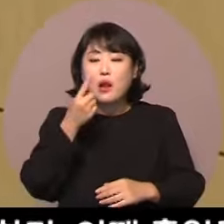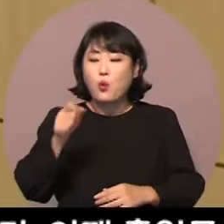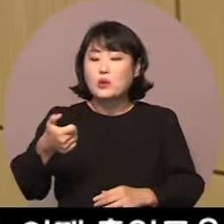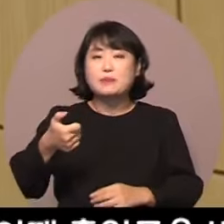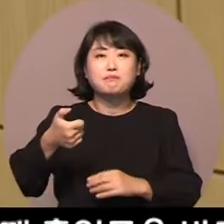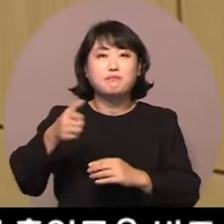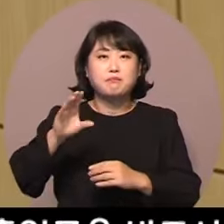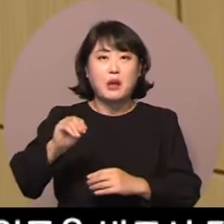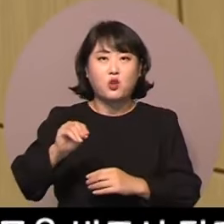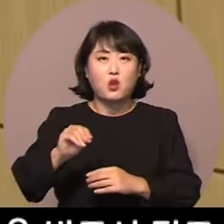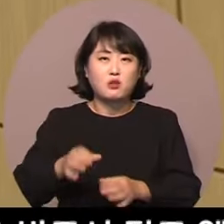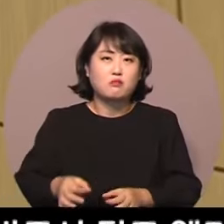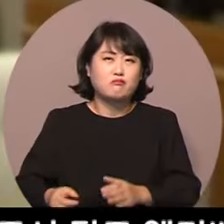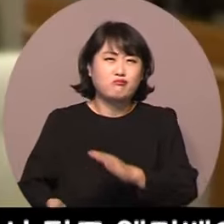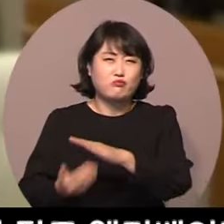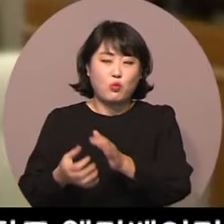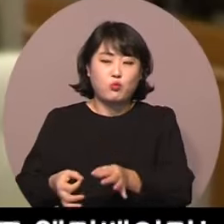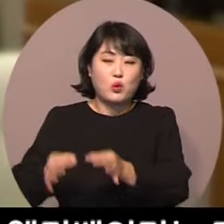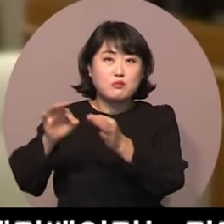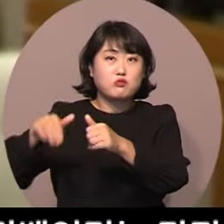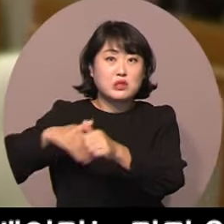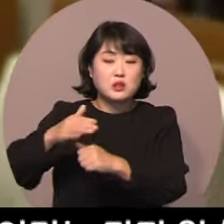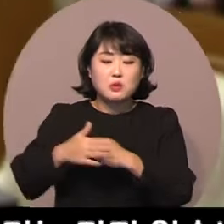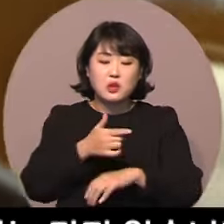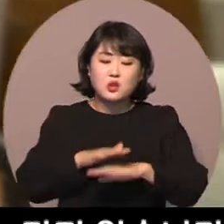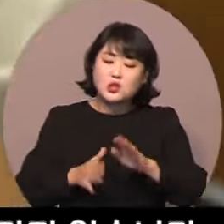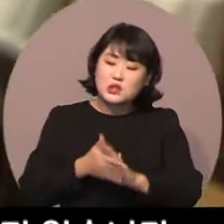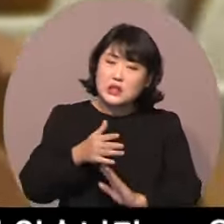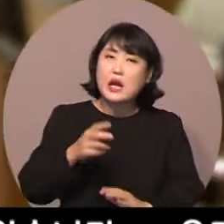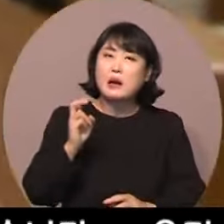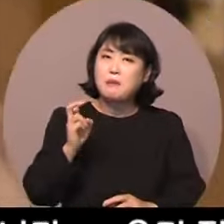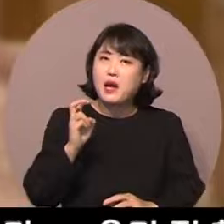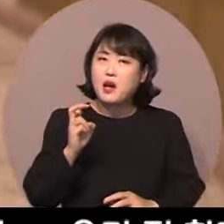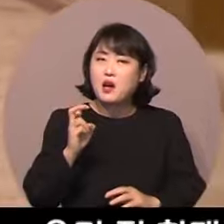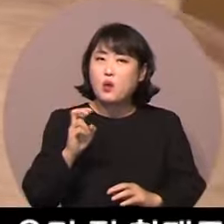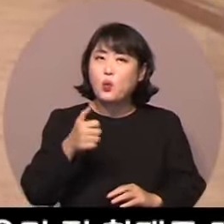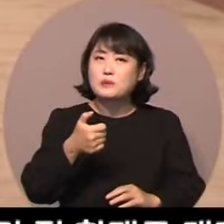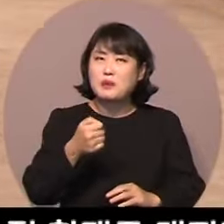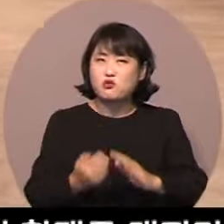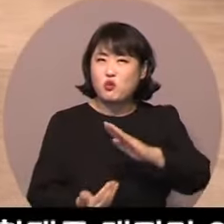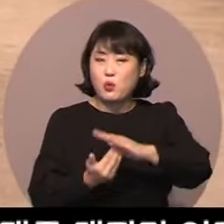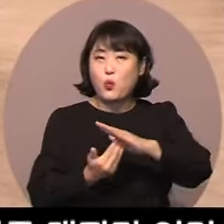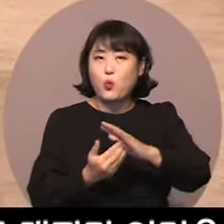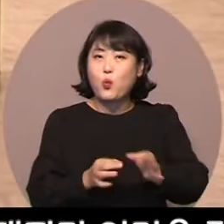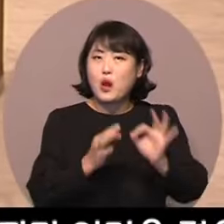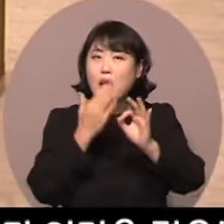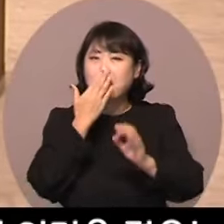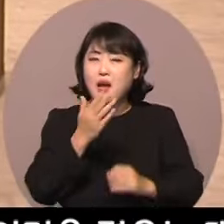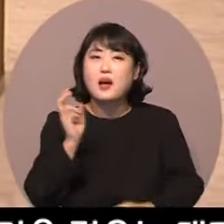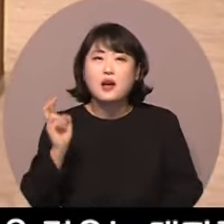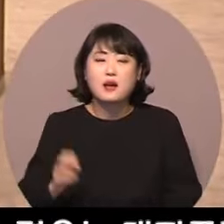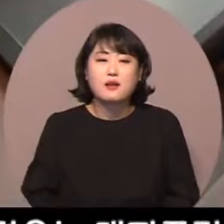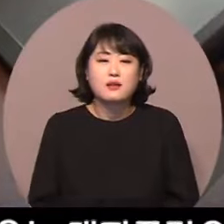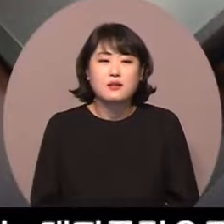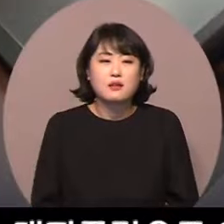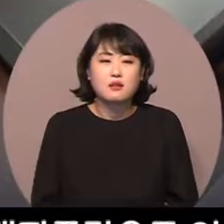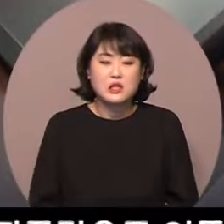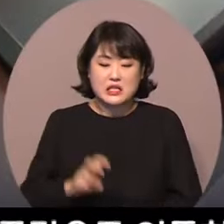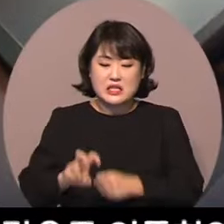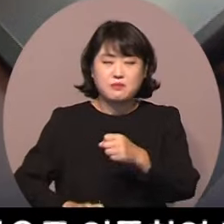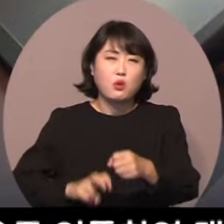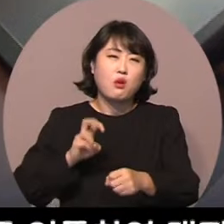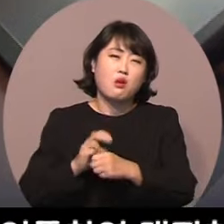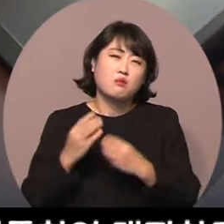원 인상을 추진하는 분위기여서 대전시도 최대폭 인상 가능성이 큽니다 20년 동안 계속 동결됐던